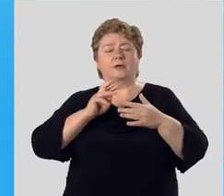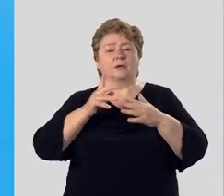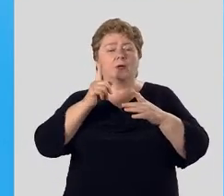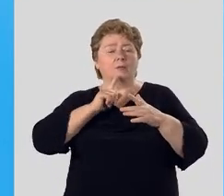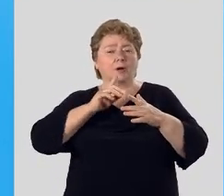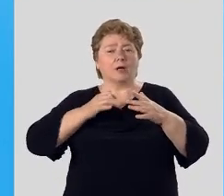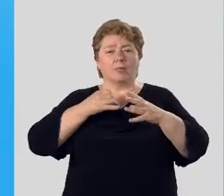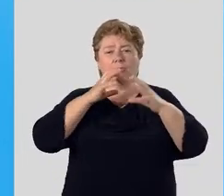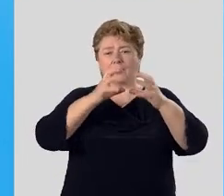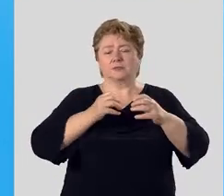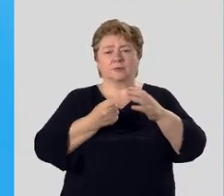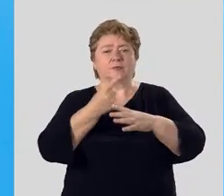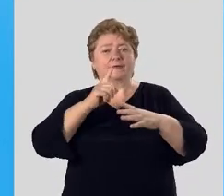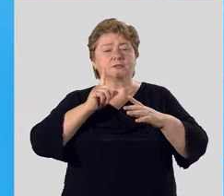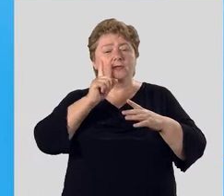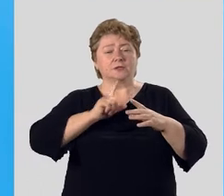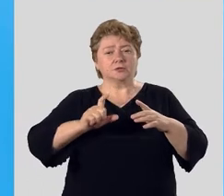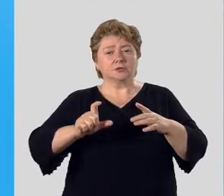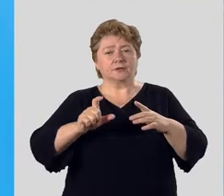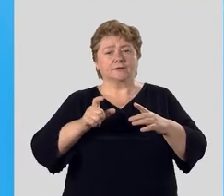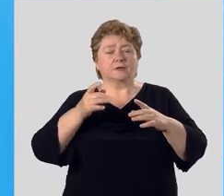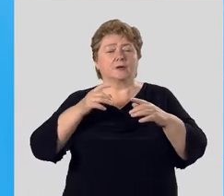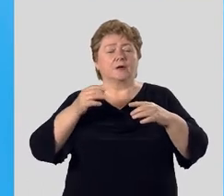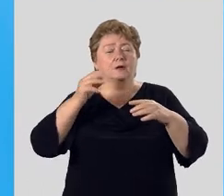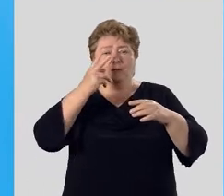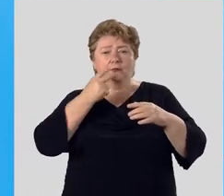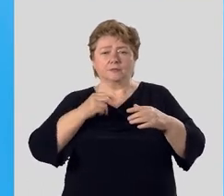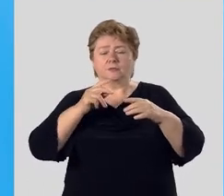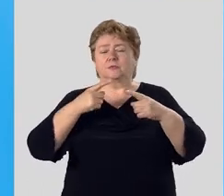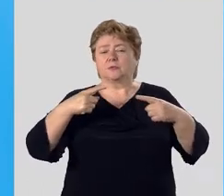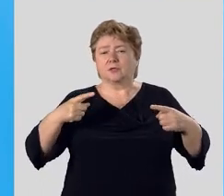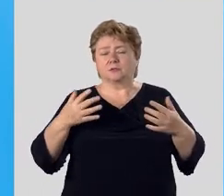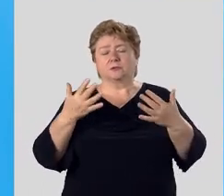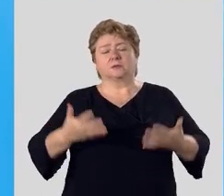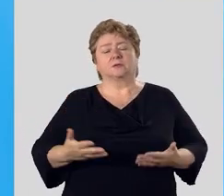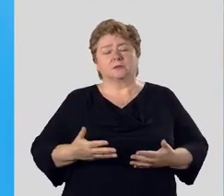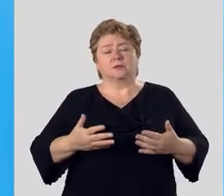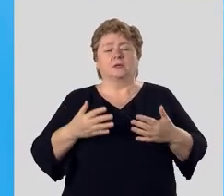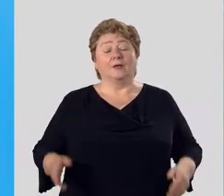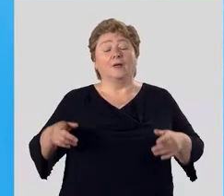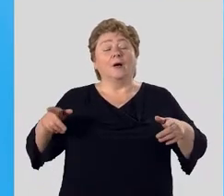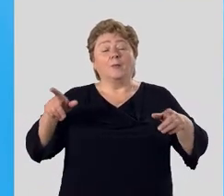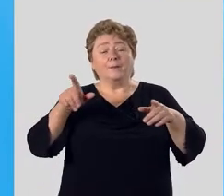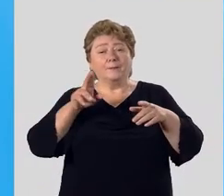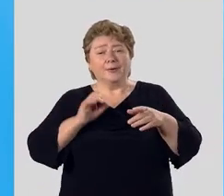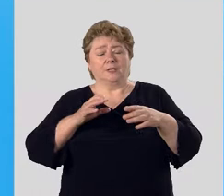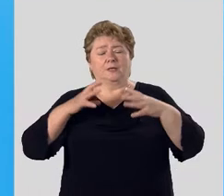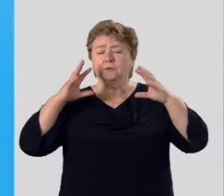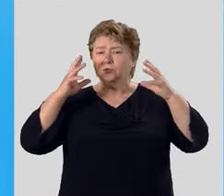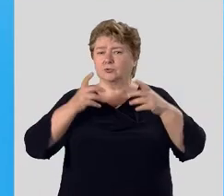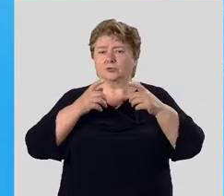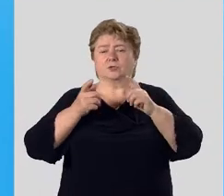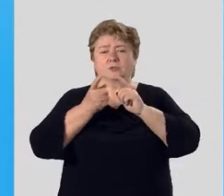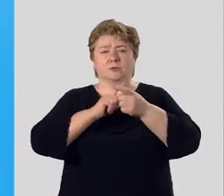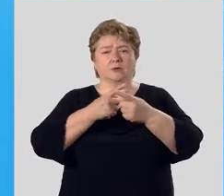на Земле не появился человек, приспособленный к жизни в разных условиях обитания. Даже при серьезных